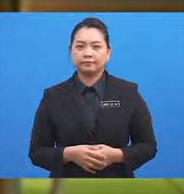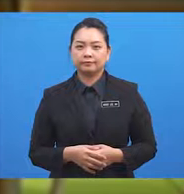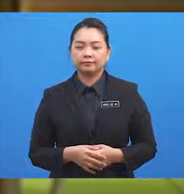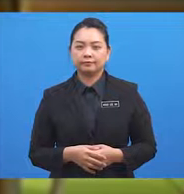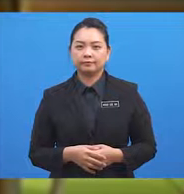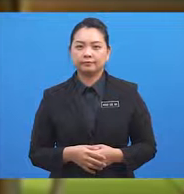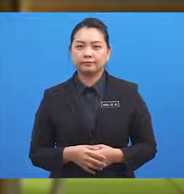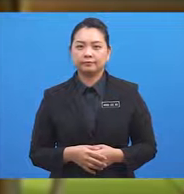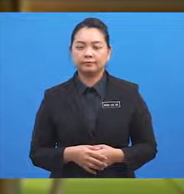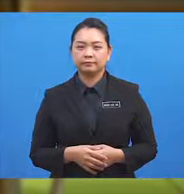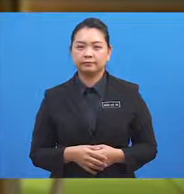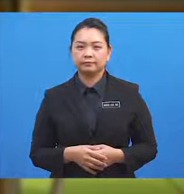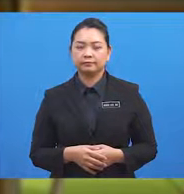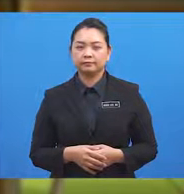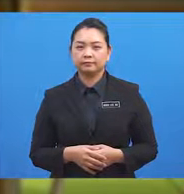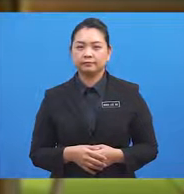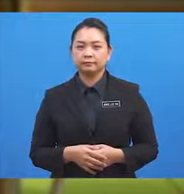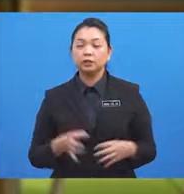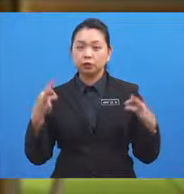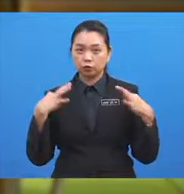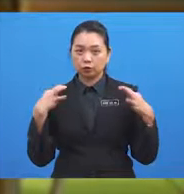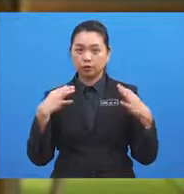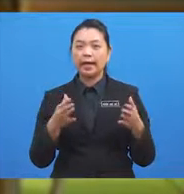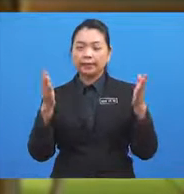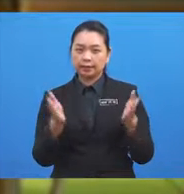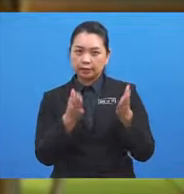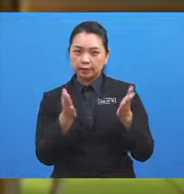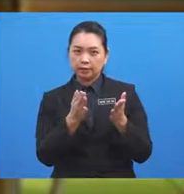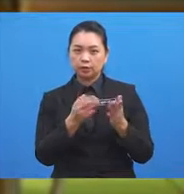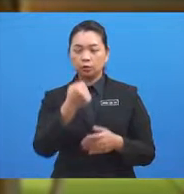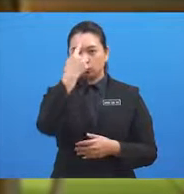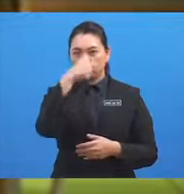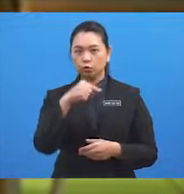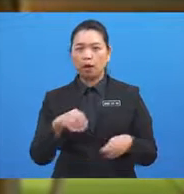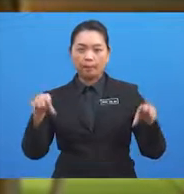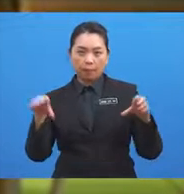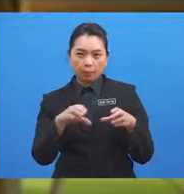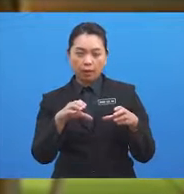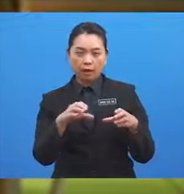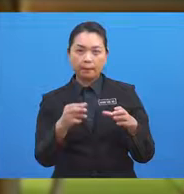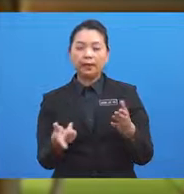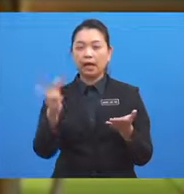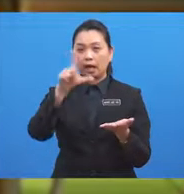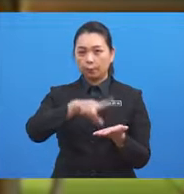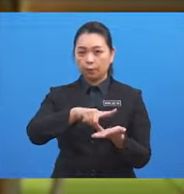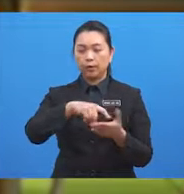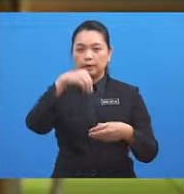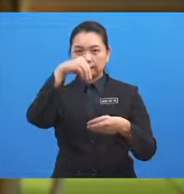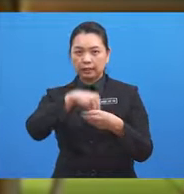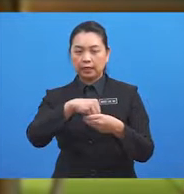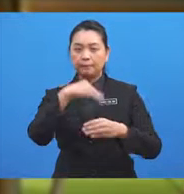Melalui dasar ini, sektor swasta digalakkan untuk membuat pelaburan dalam